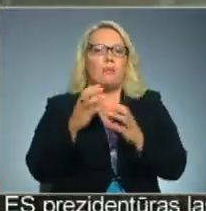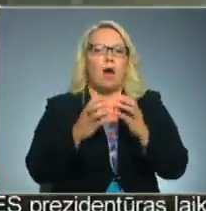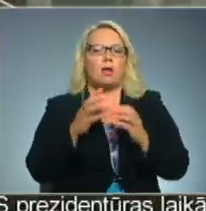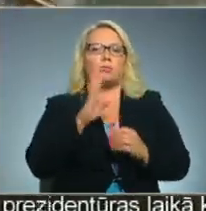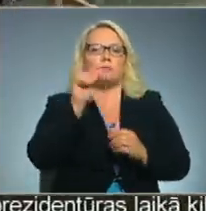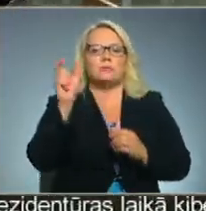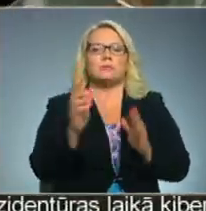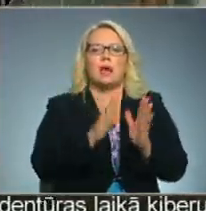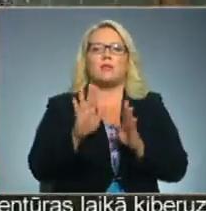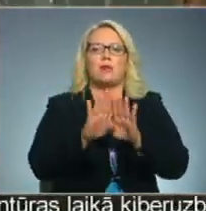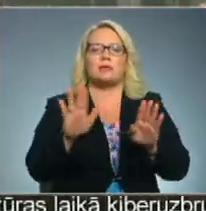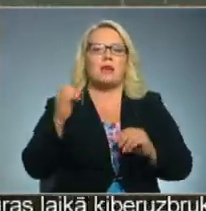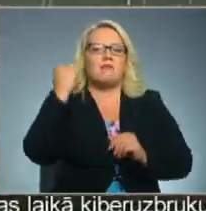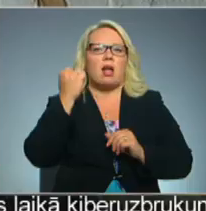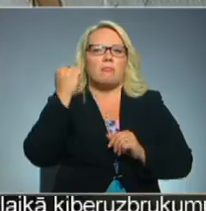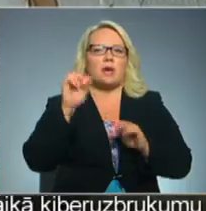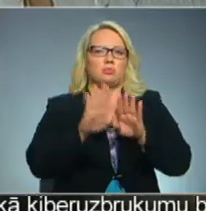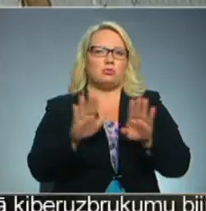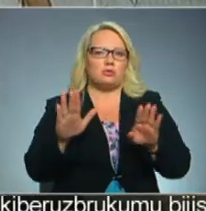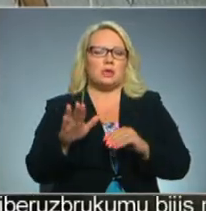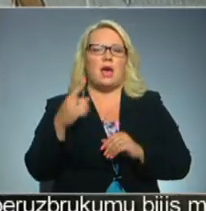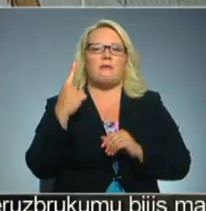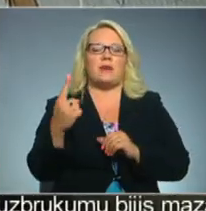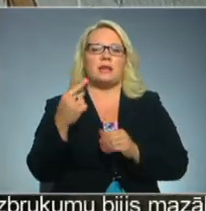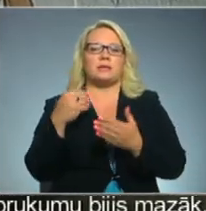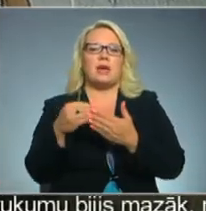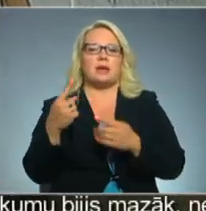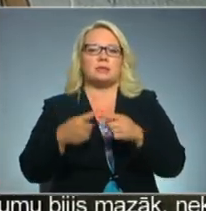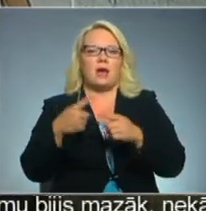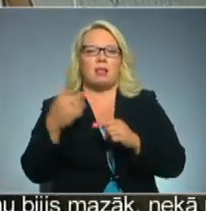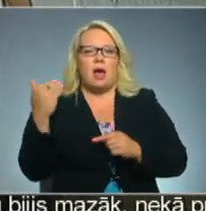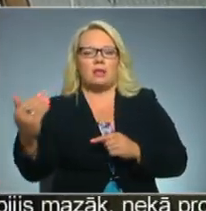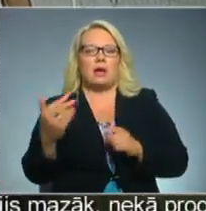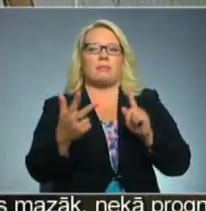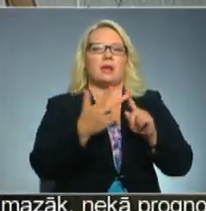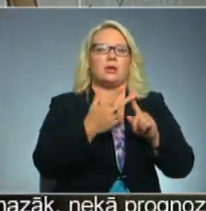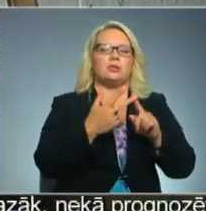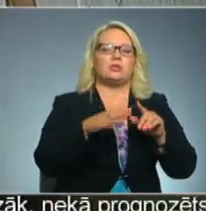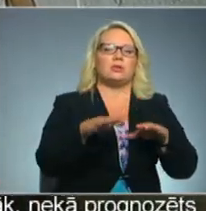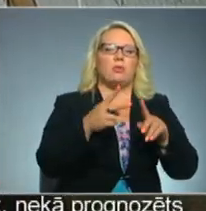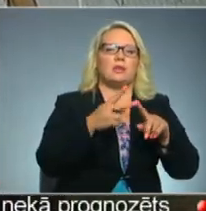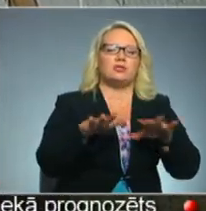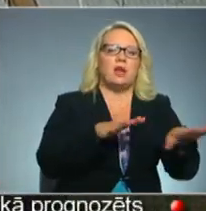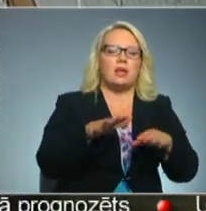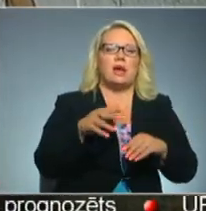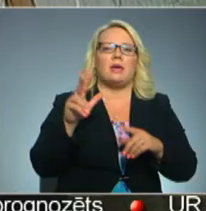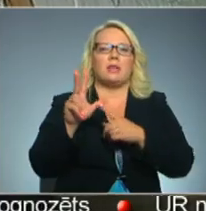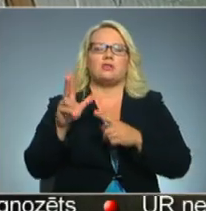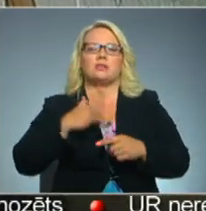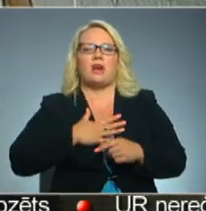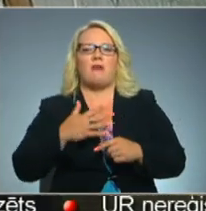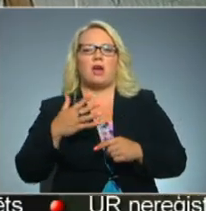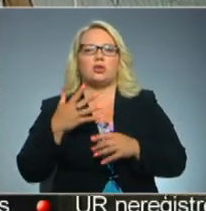Natālija sagatavojas izstādē Valmieras muzejā. Viens der salātiem, otrs želē, trešais savai sulai, bet